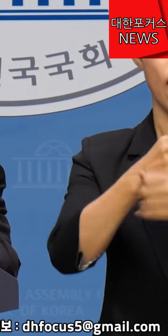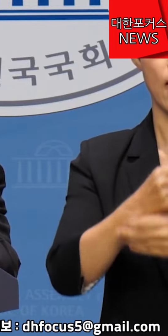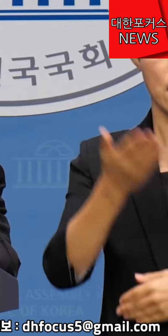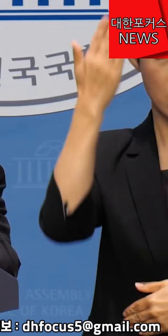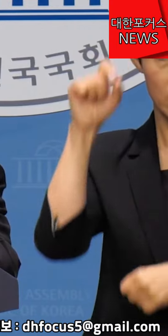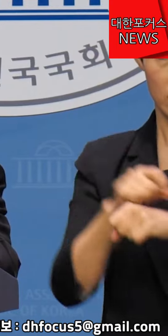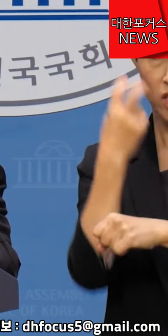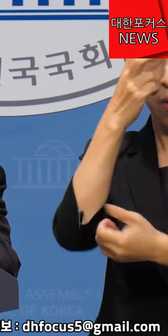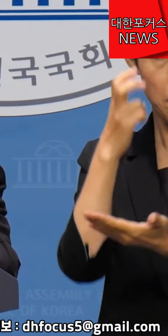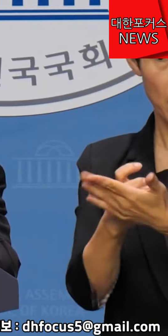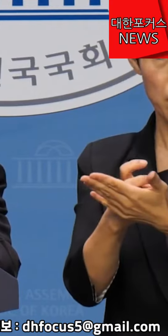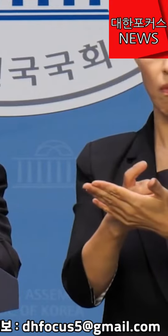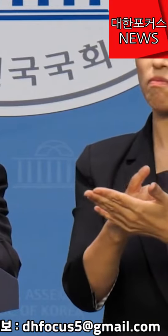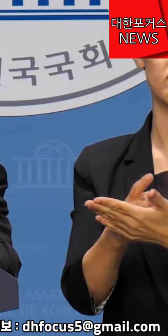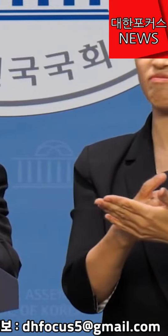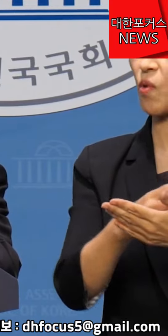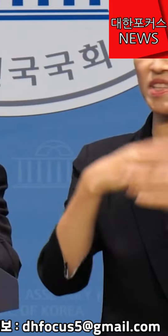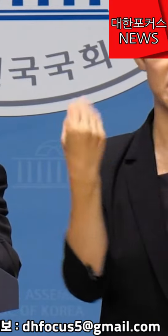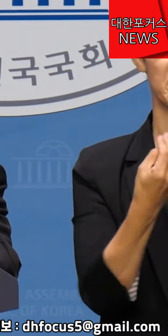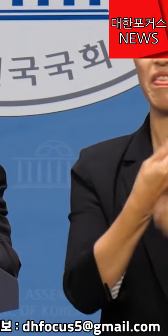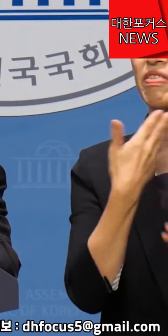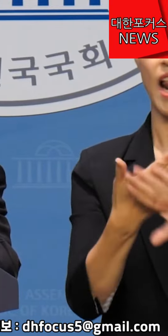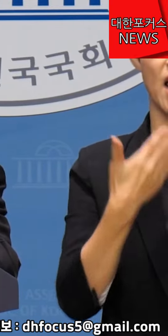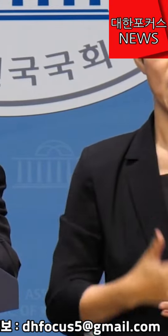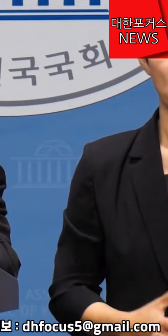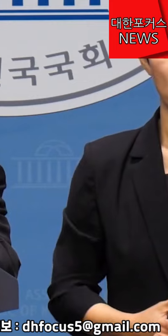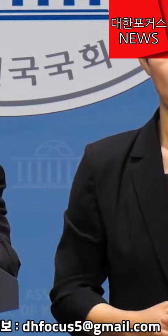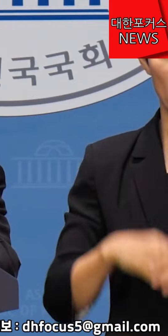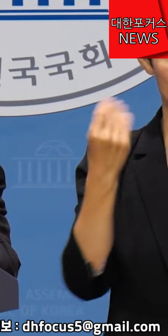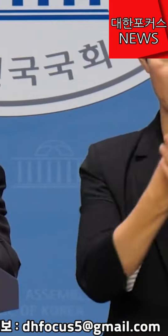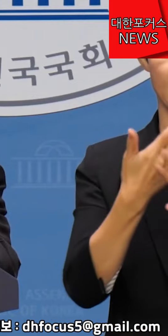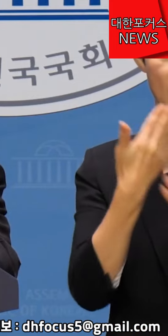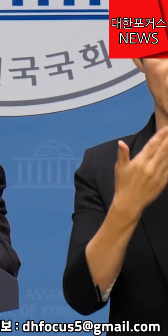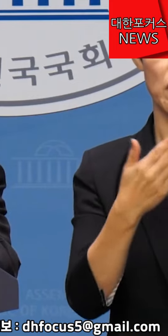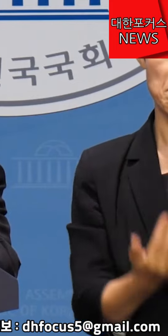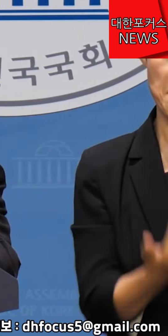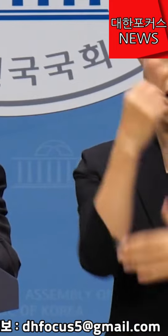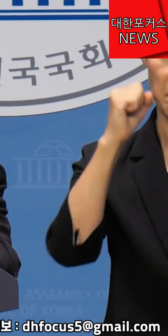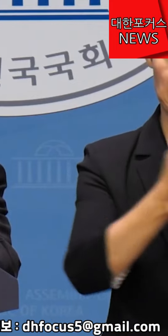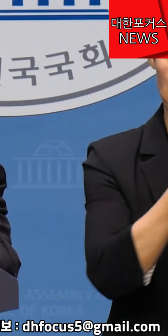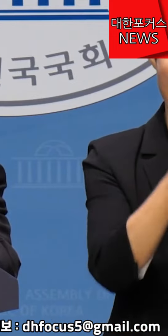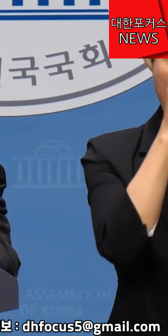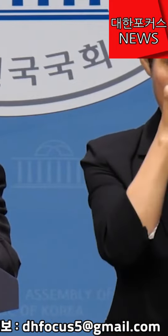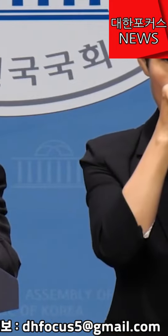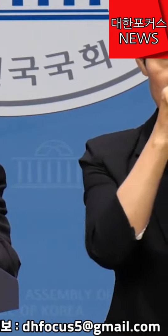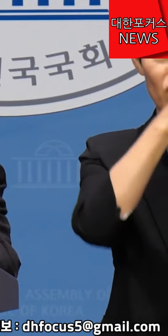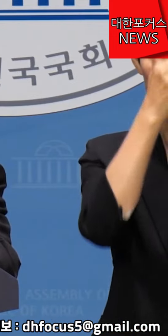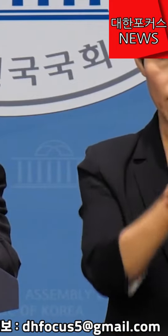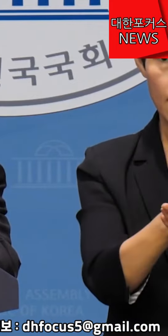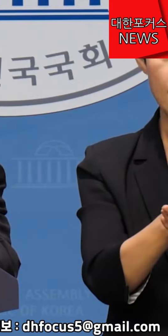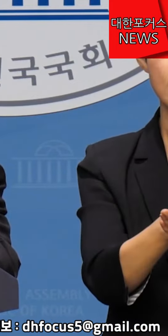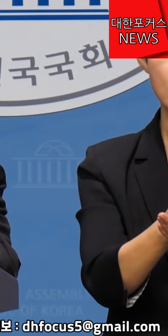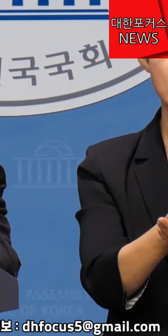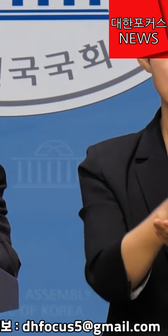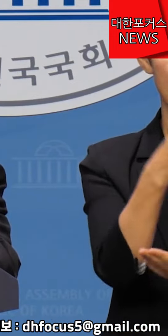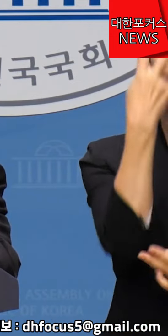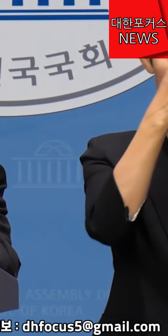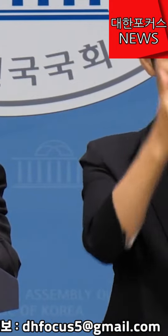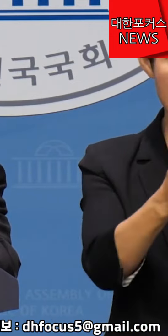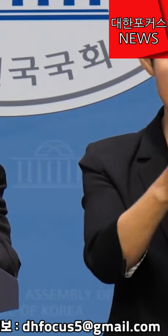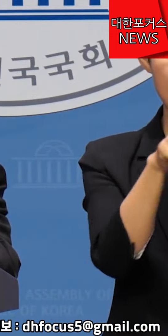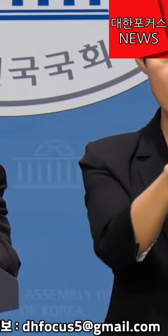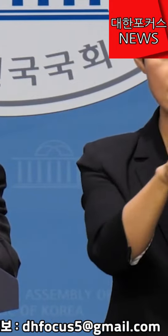특검법과는 본질적으로 성격이 다를 것입니다. 바로 사건을 조작한 명백한 범법 행위를 저지른 검찰을